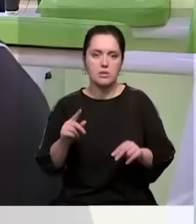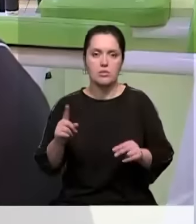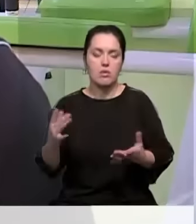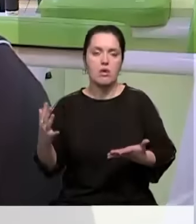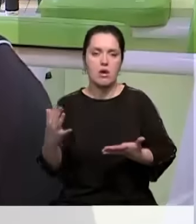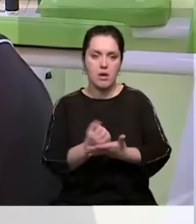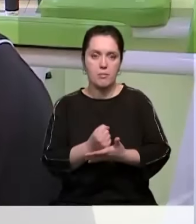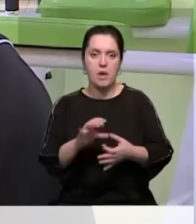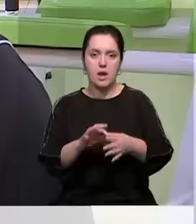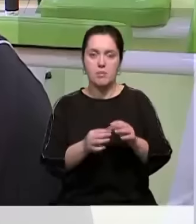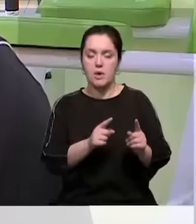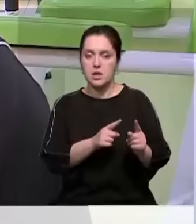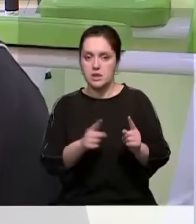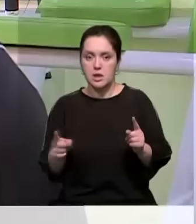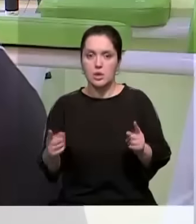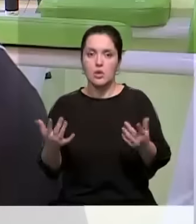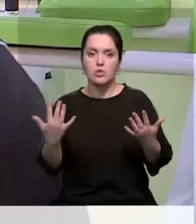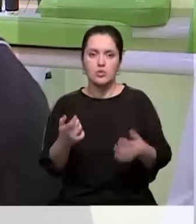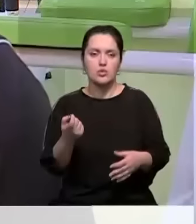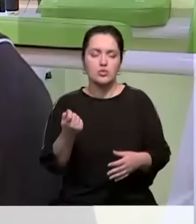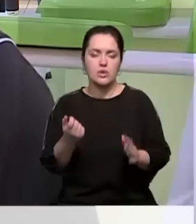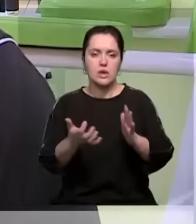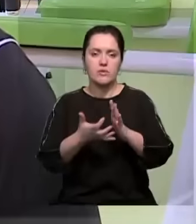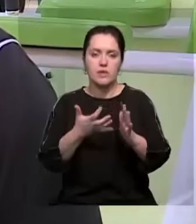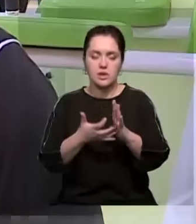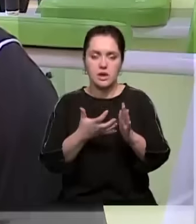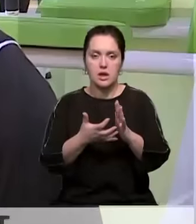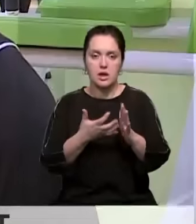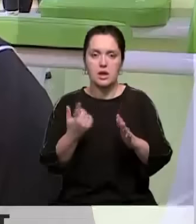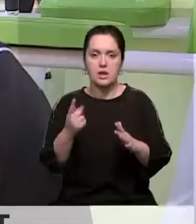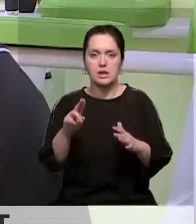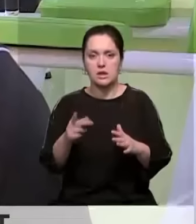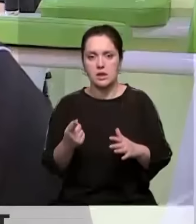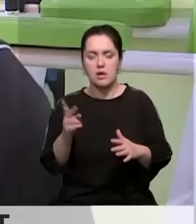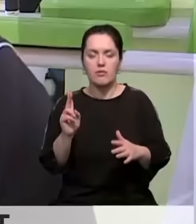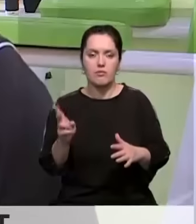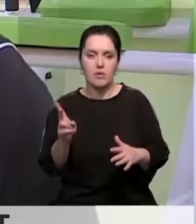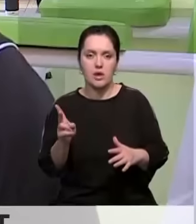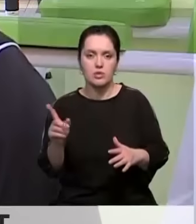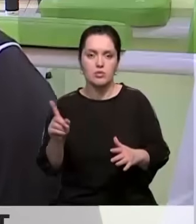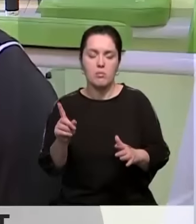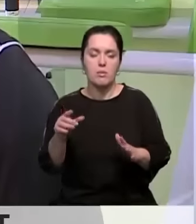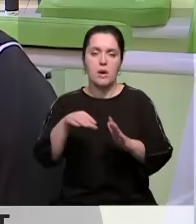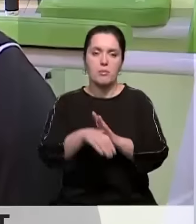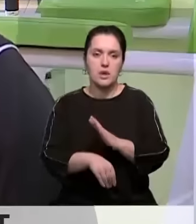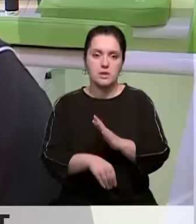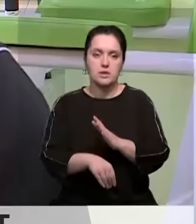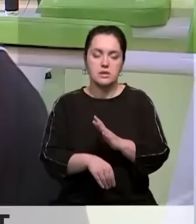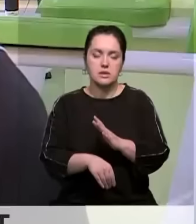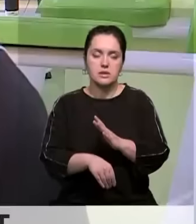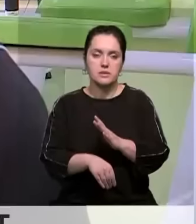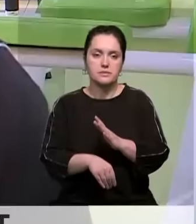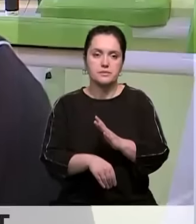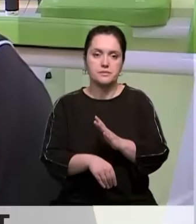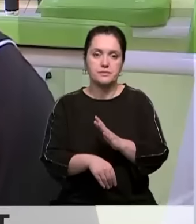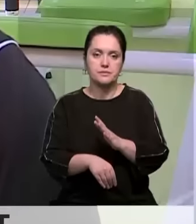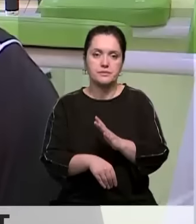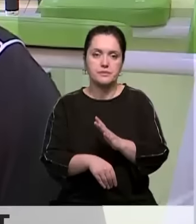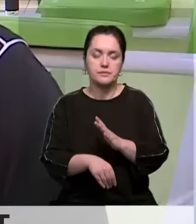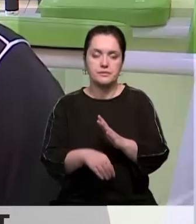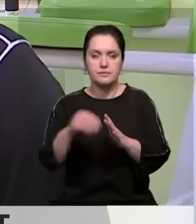олимпийский цикл мы прошли, и нам не хватило немножко, там килограмм-два, наверное, не хватило, чтобы попасть. Заветная